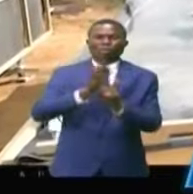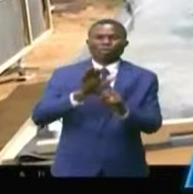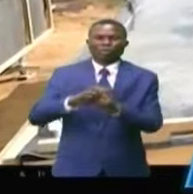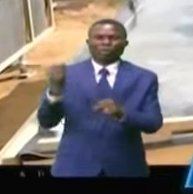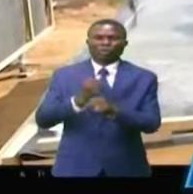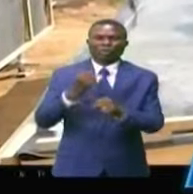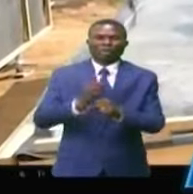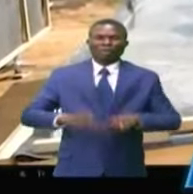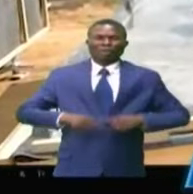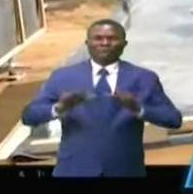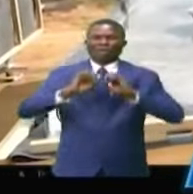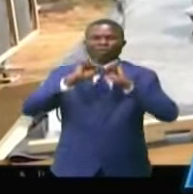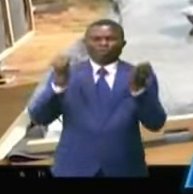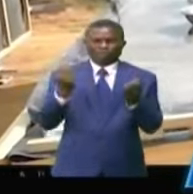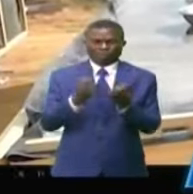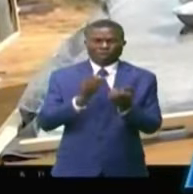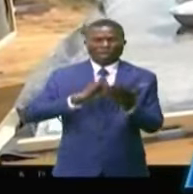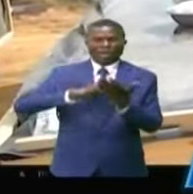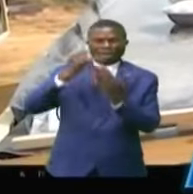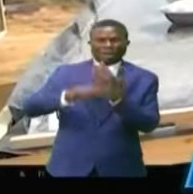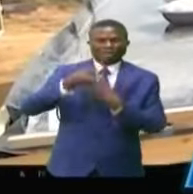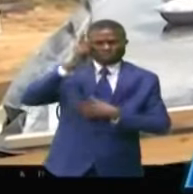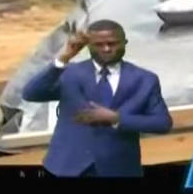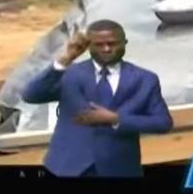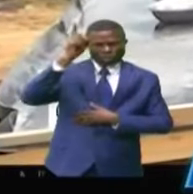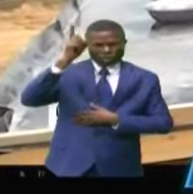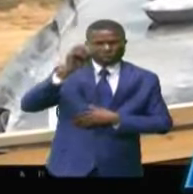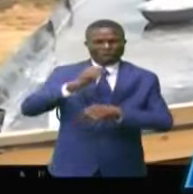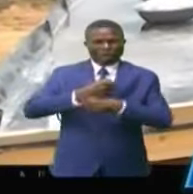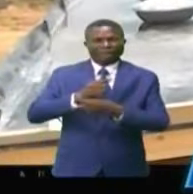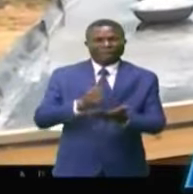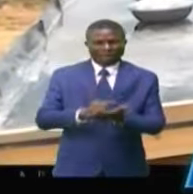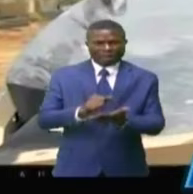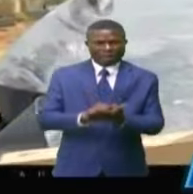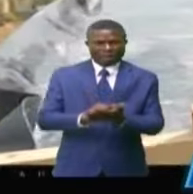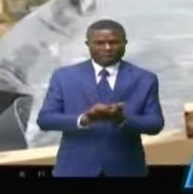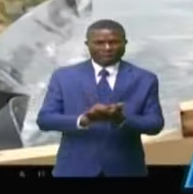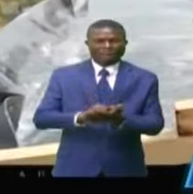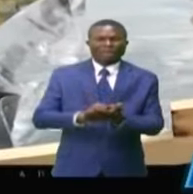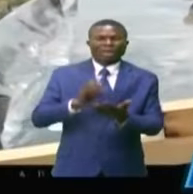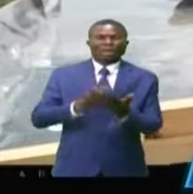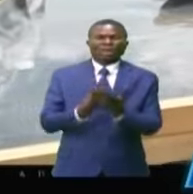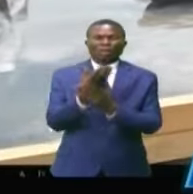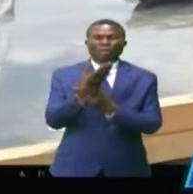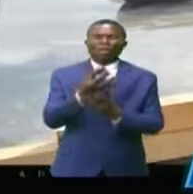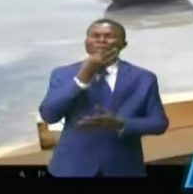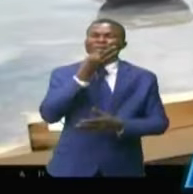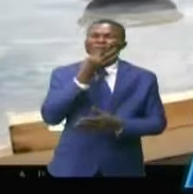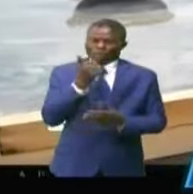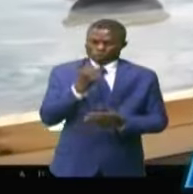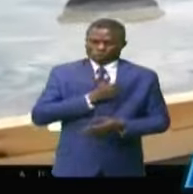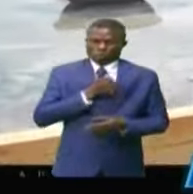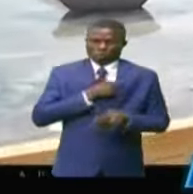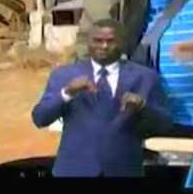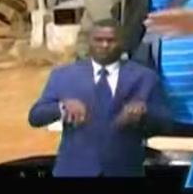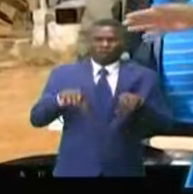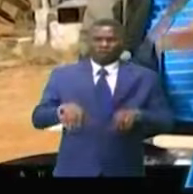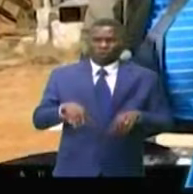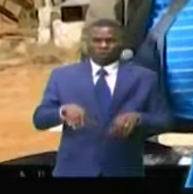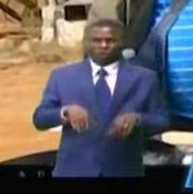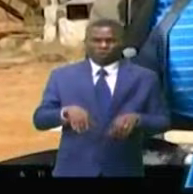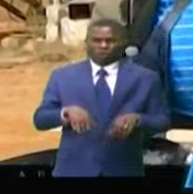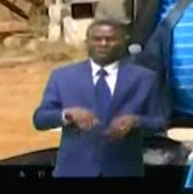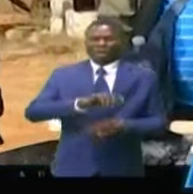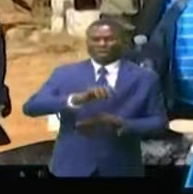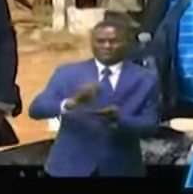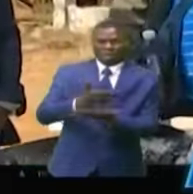vie sociale. Et l'un des projets qui a été mis sur la table est celui de la production locale de sel alimentaire ou sel de